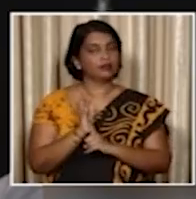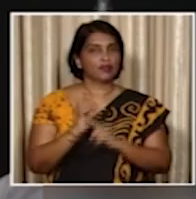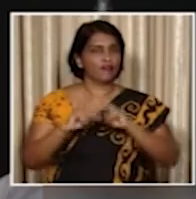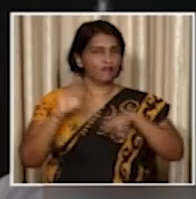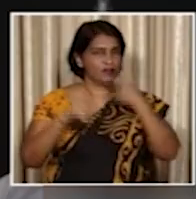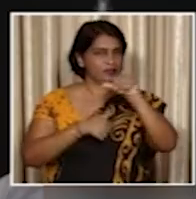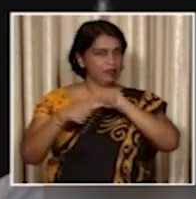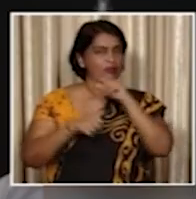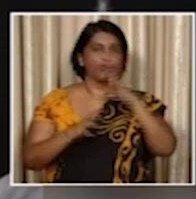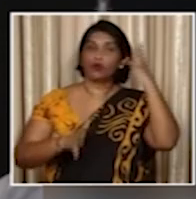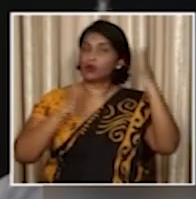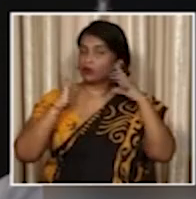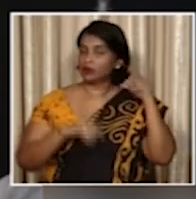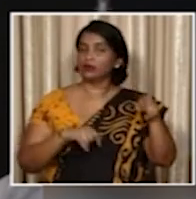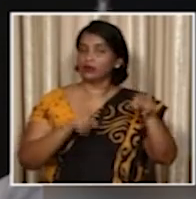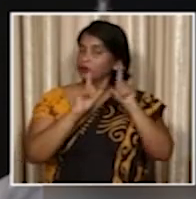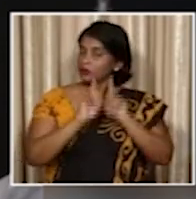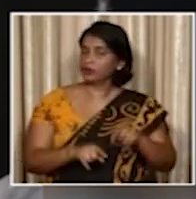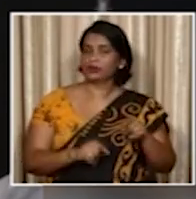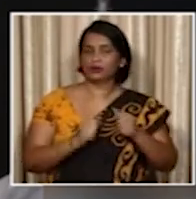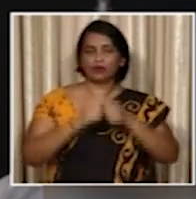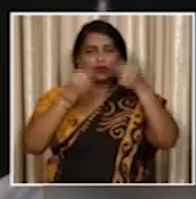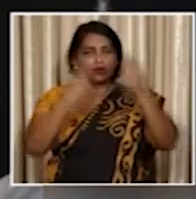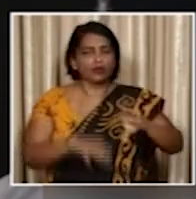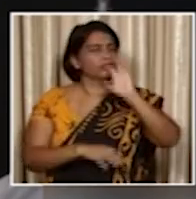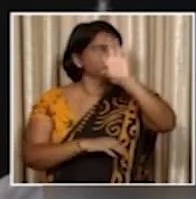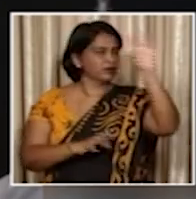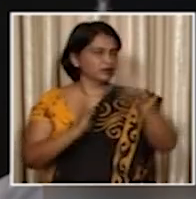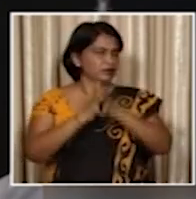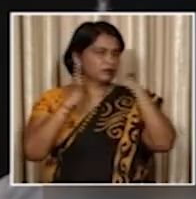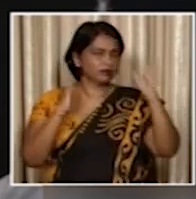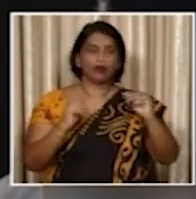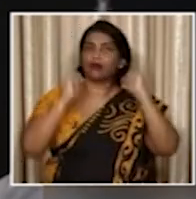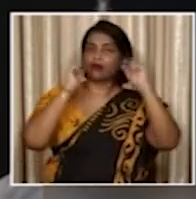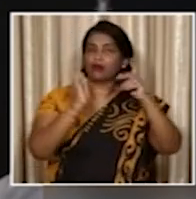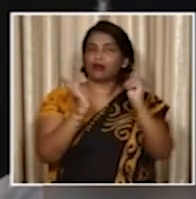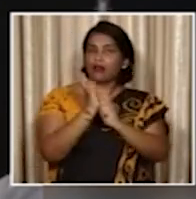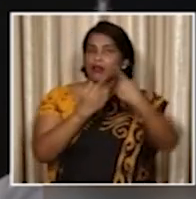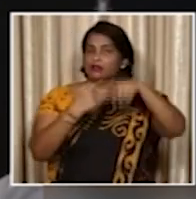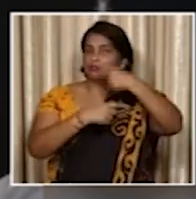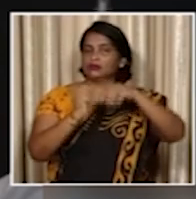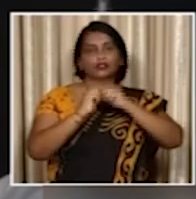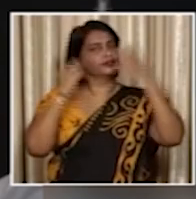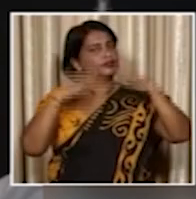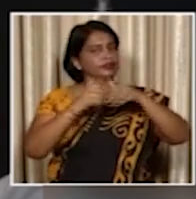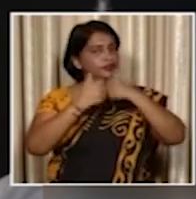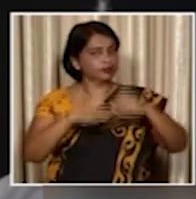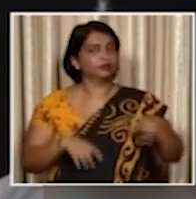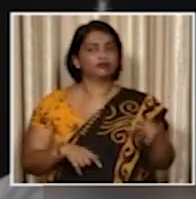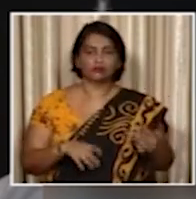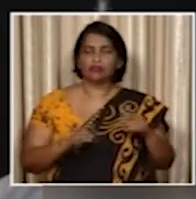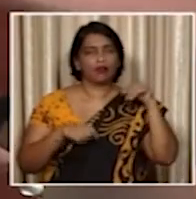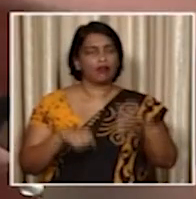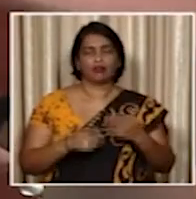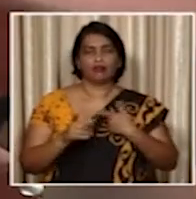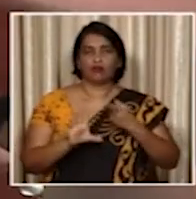ආයතනය ලෝකයේ මේ විදිහට කඩාවැටිච්ච රටවල් රාශියක සාර්ථකව ණය ප්‍රතිව්‍යුහගත කරන අවසාන කළා තියෙනවා. සමහර ඒවා වෙමින්